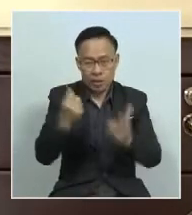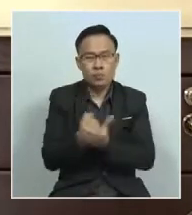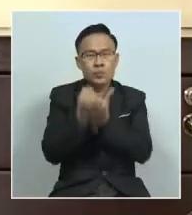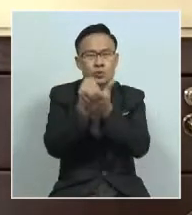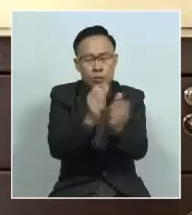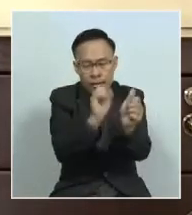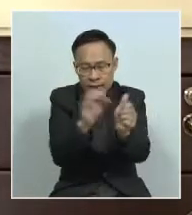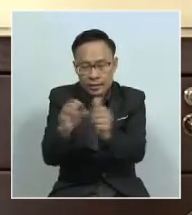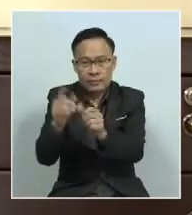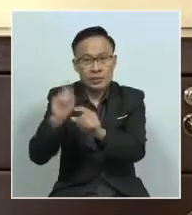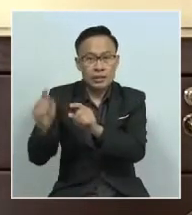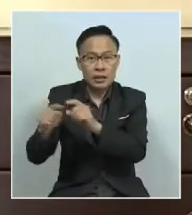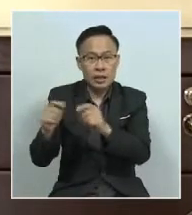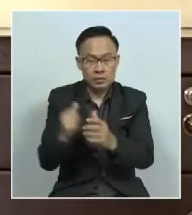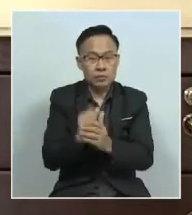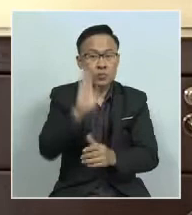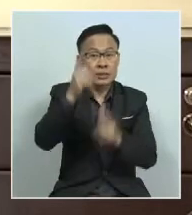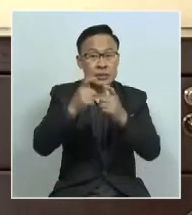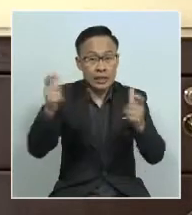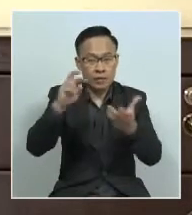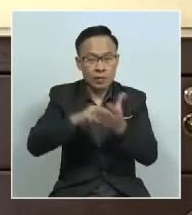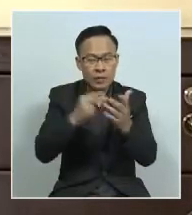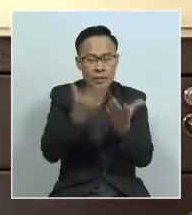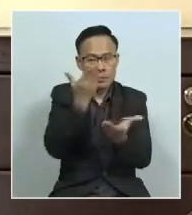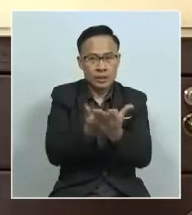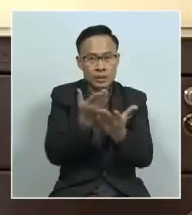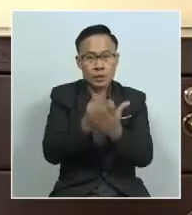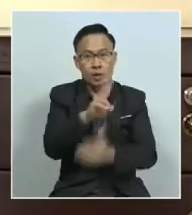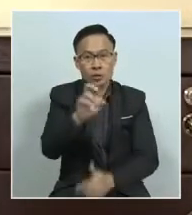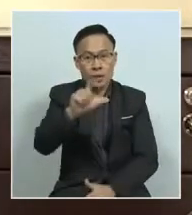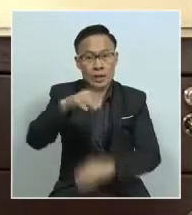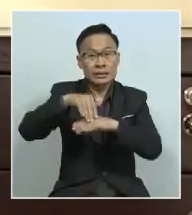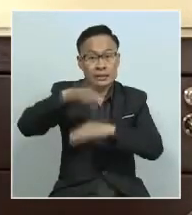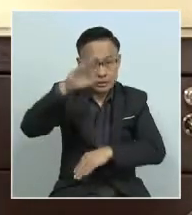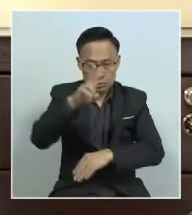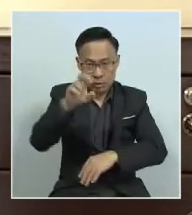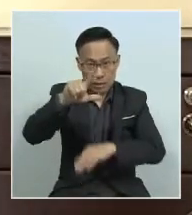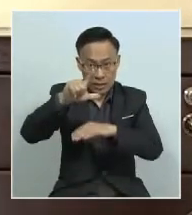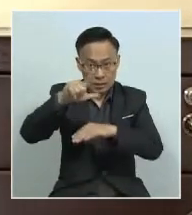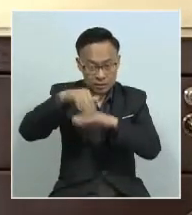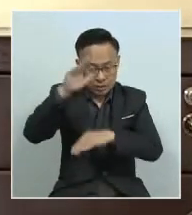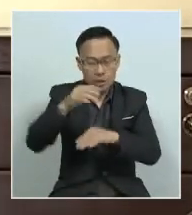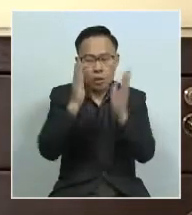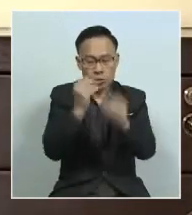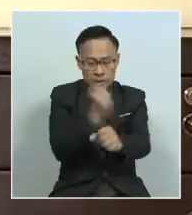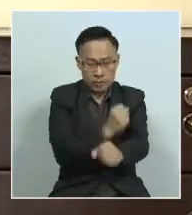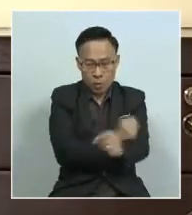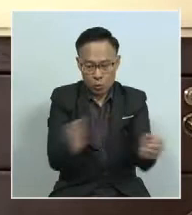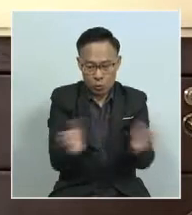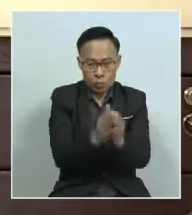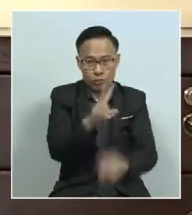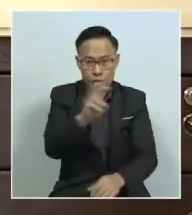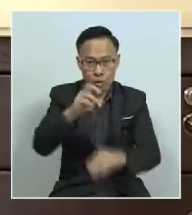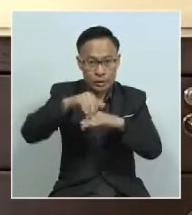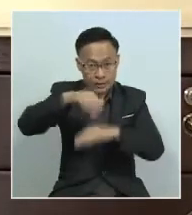บริษัทที่มีสินทรัพย์ถาวรมากกว่า200ล้านบาทแล้วก็มีแรงงานในบริษัทเนี่ยมากกว่า200คนนะครับบ